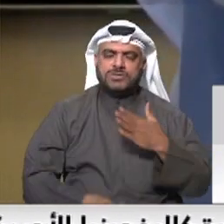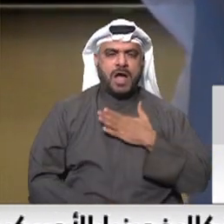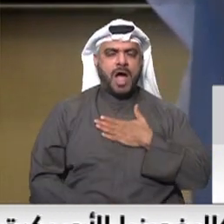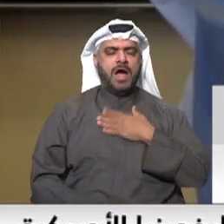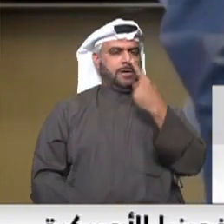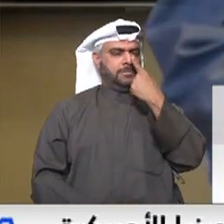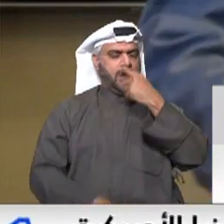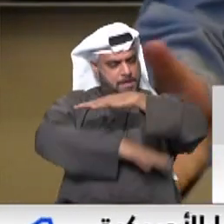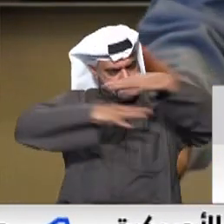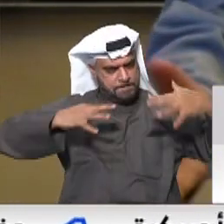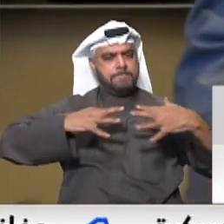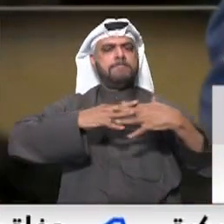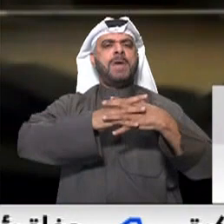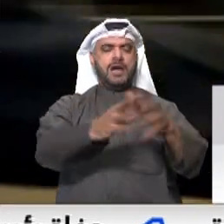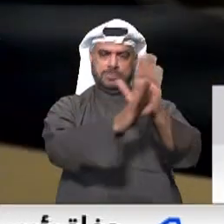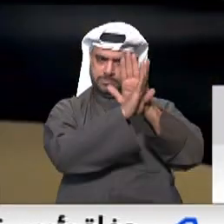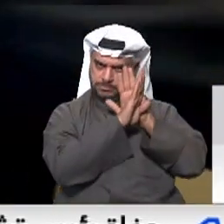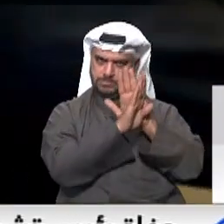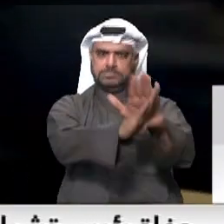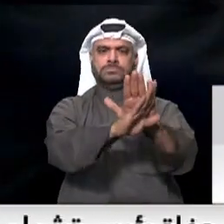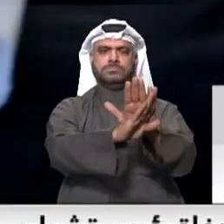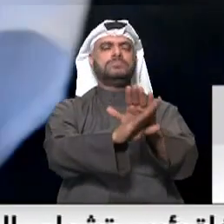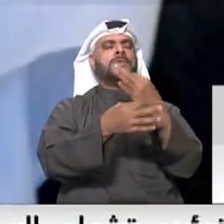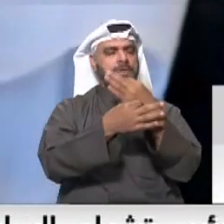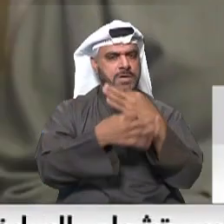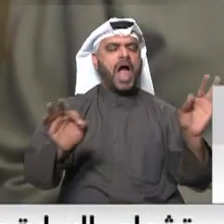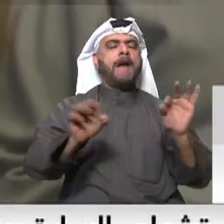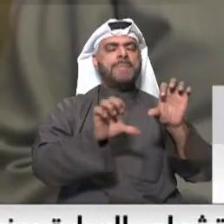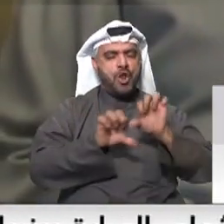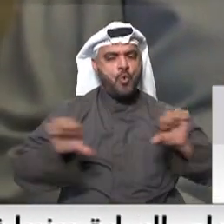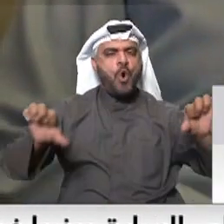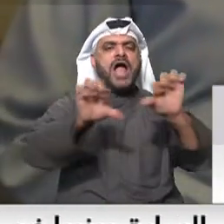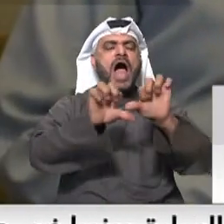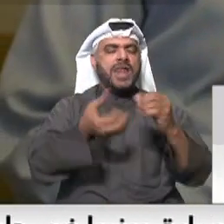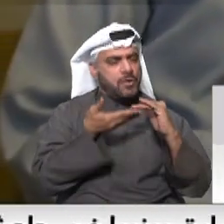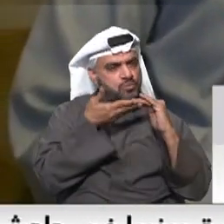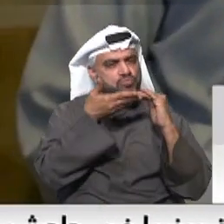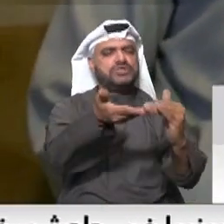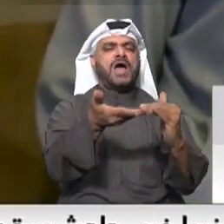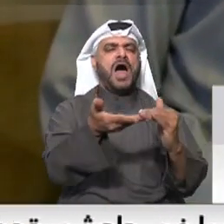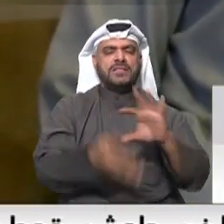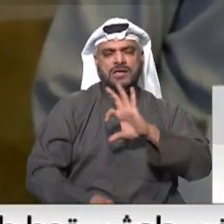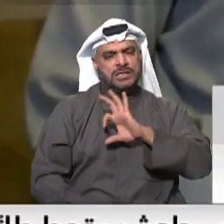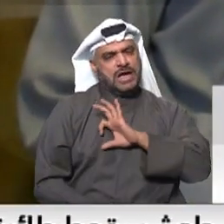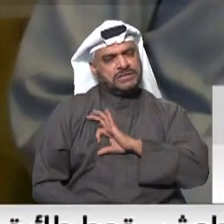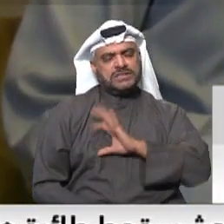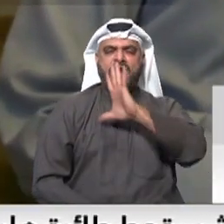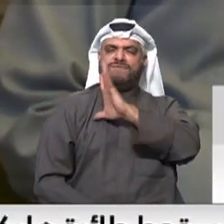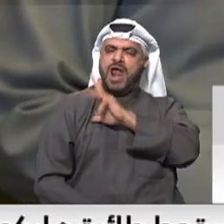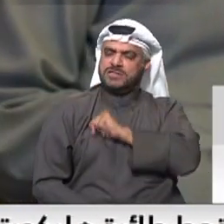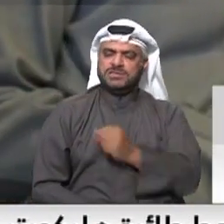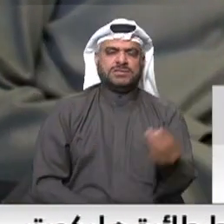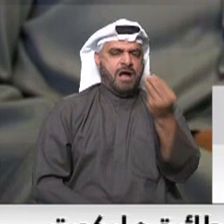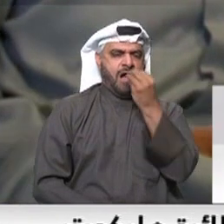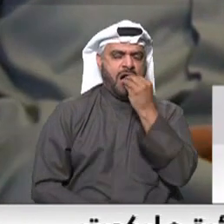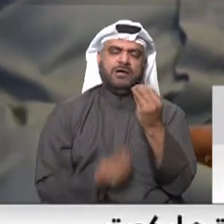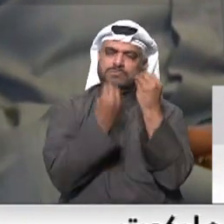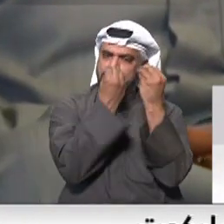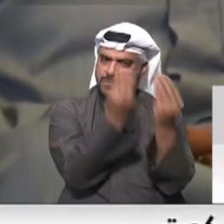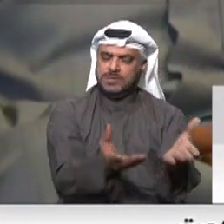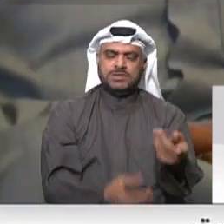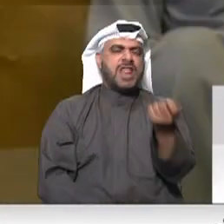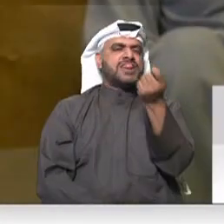الكويت ومساندتها لاعمال الوكاله خاصه في ظل المعاناه وتفاقمها جراء التطورات